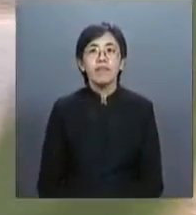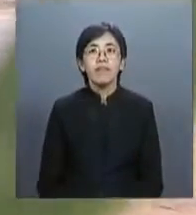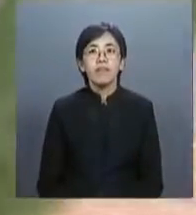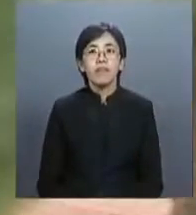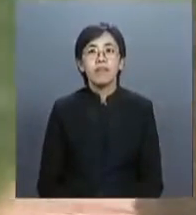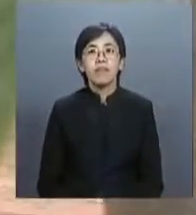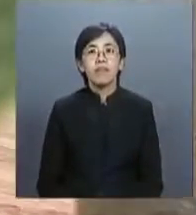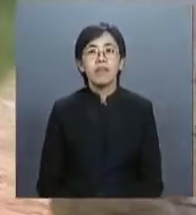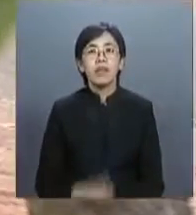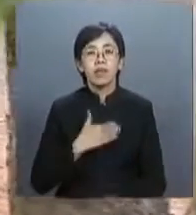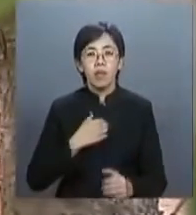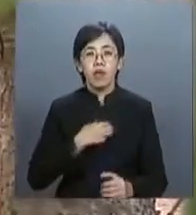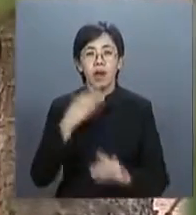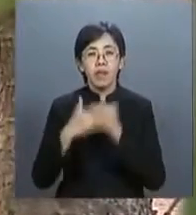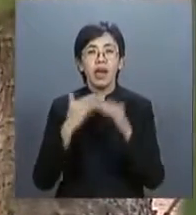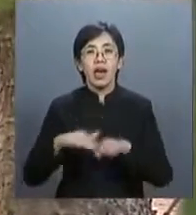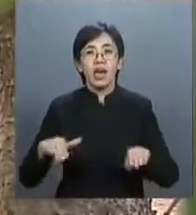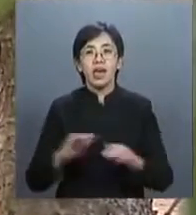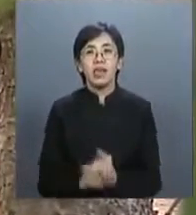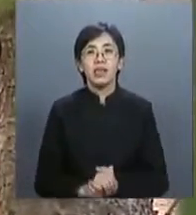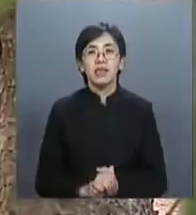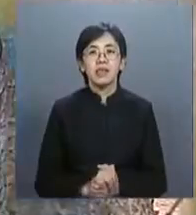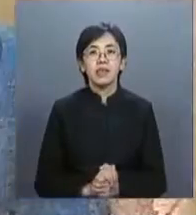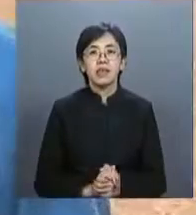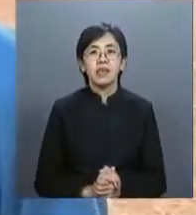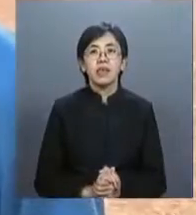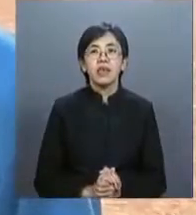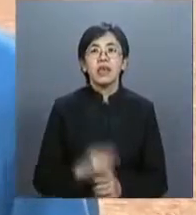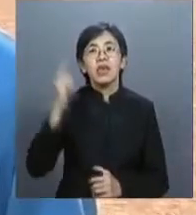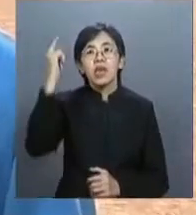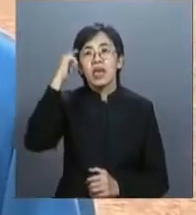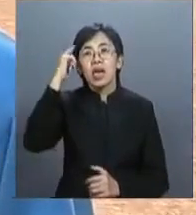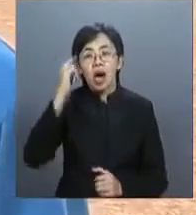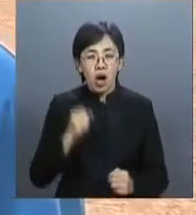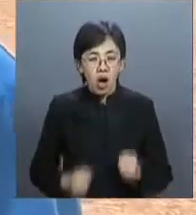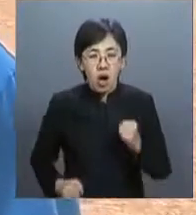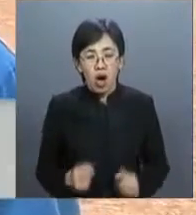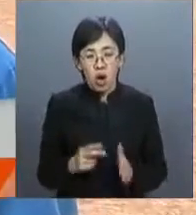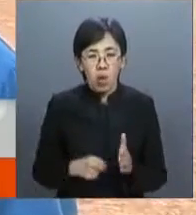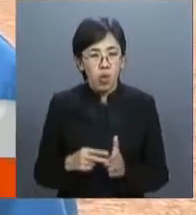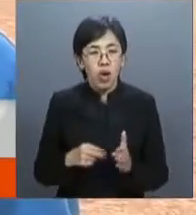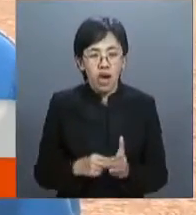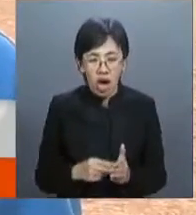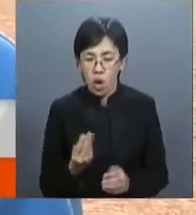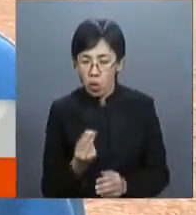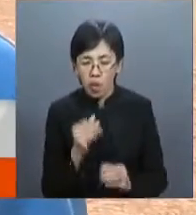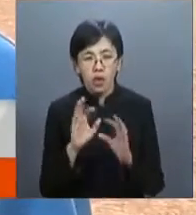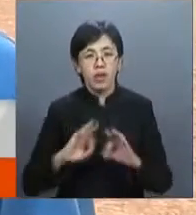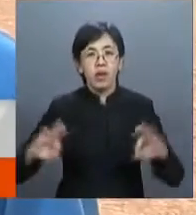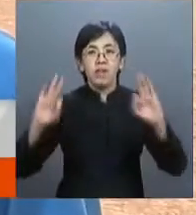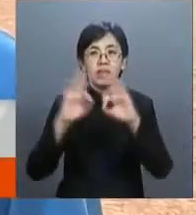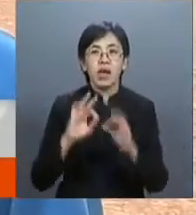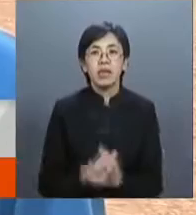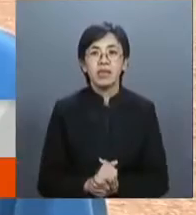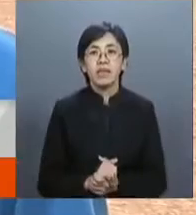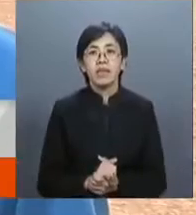ผมจะพัฒนาเด็กโดยที่คิดว่าความเร็วจังหวะความเร็วเป็นปัจจัยสำคัญที่จะไปสร้างนักวิ่งระยะ